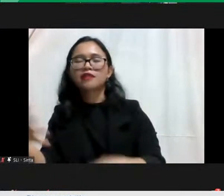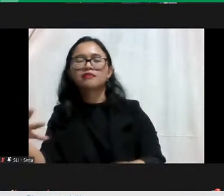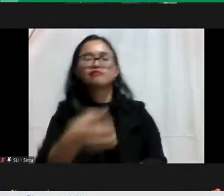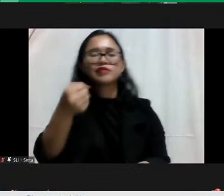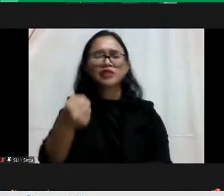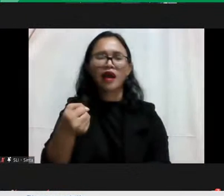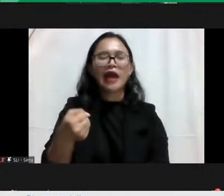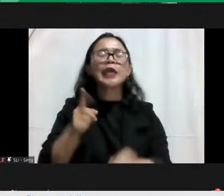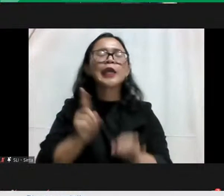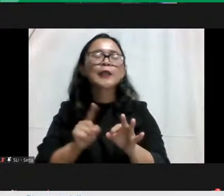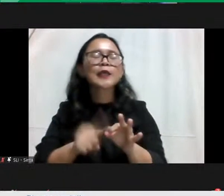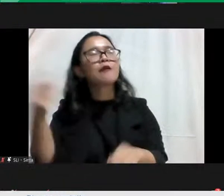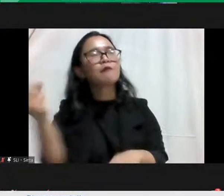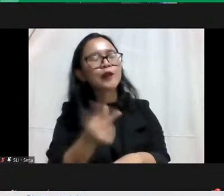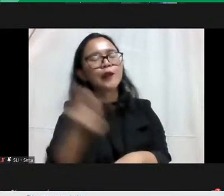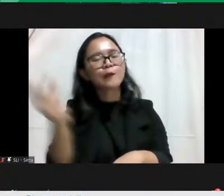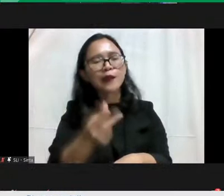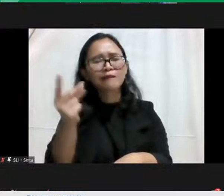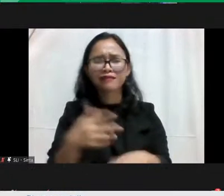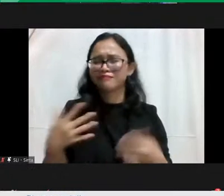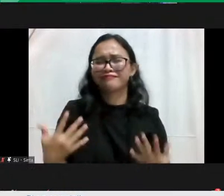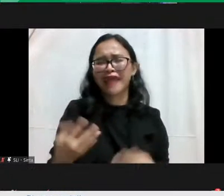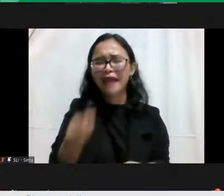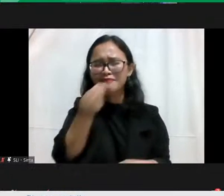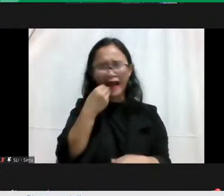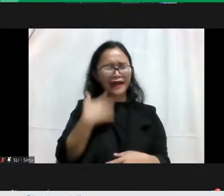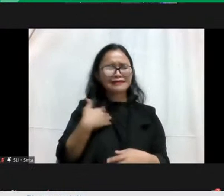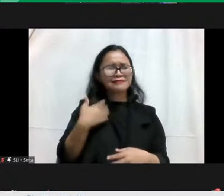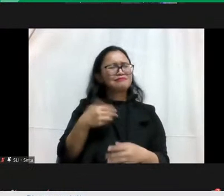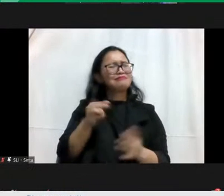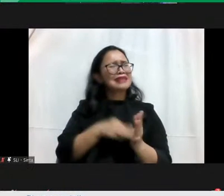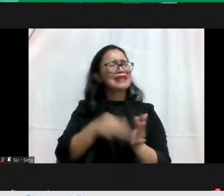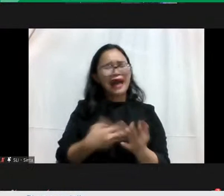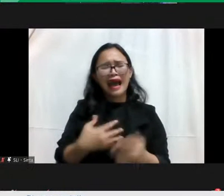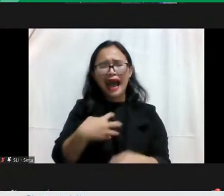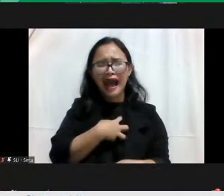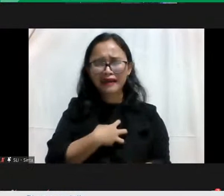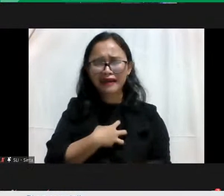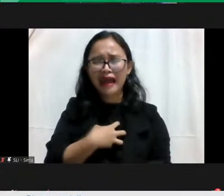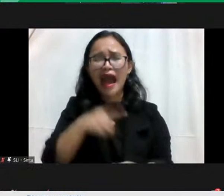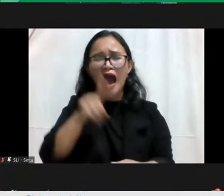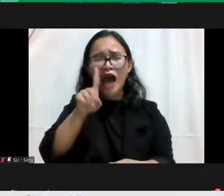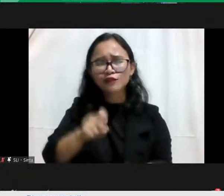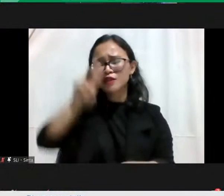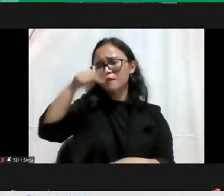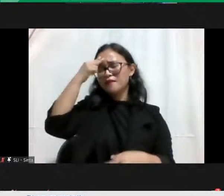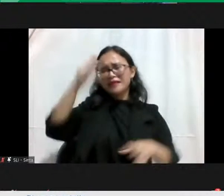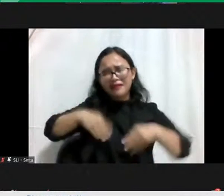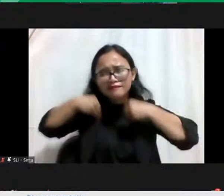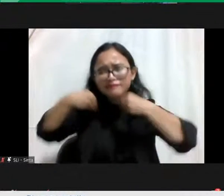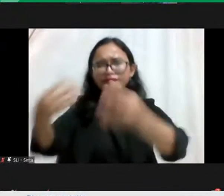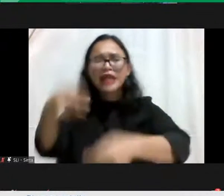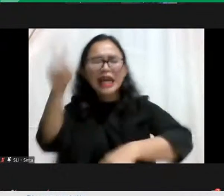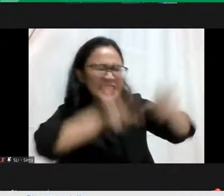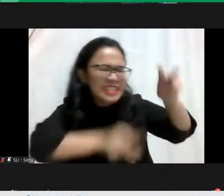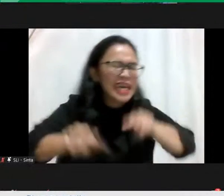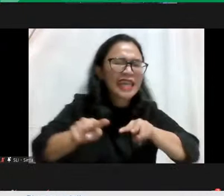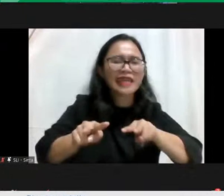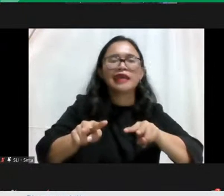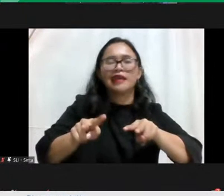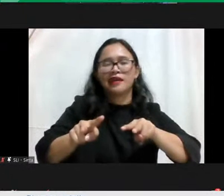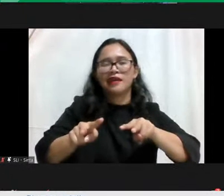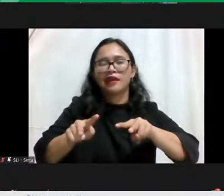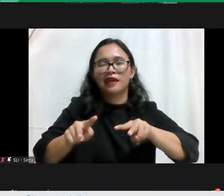beli kan gitu to kan Soal pangan Enggak boleh gitu kalau pangan sebagai hak negara Harus proaktif mencari sekarang ini negara Harus proaktif